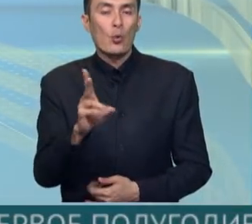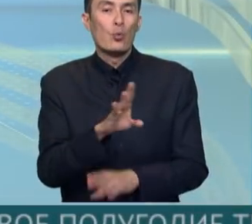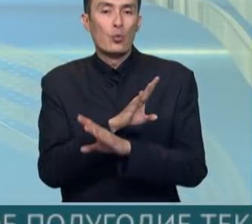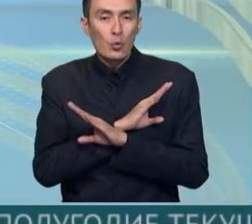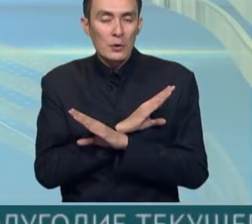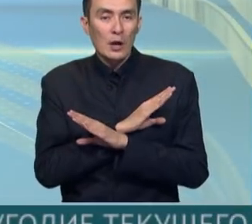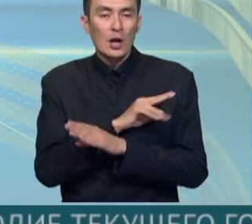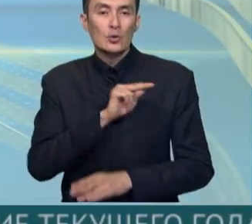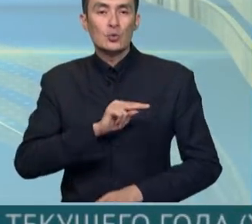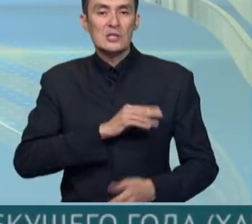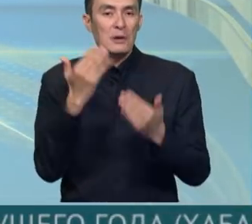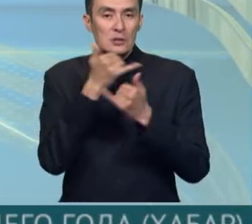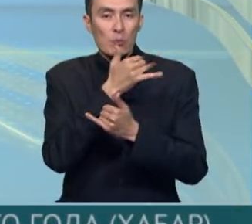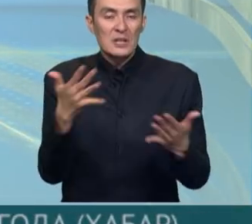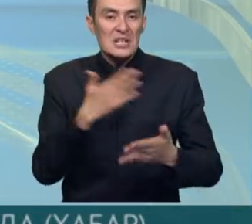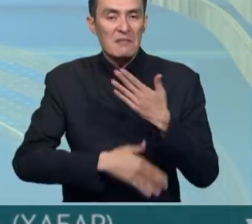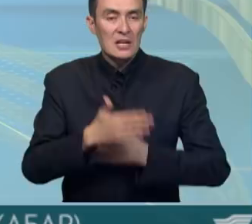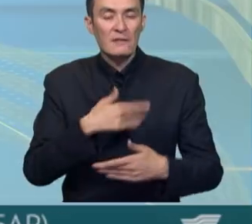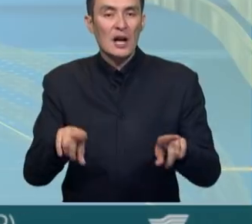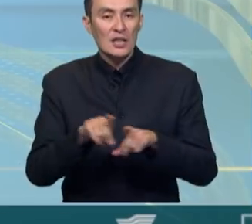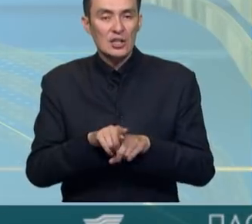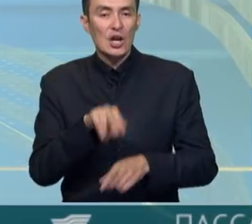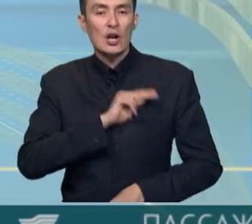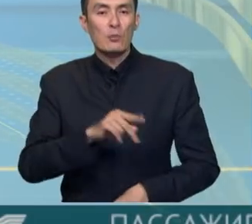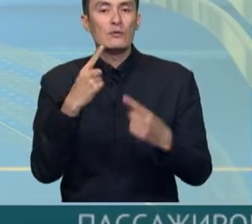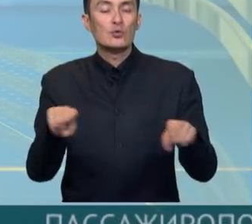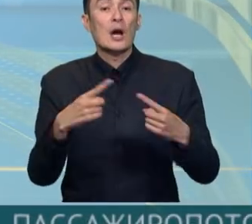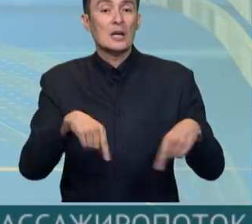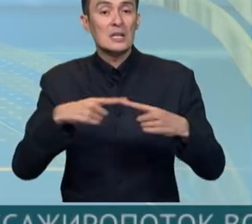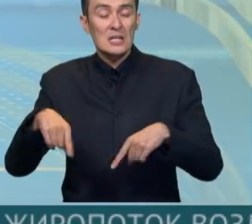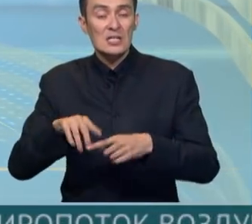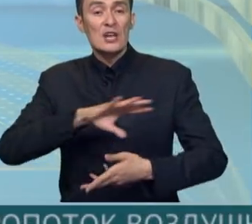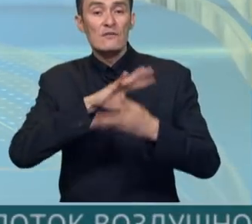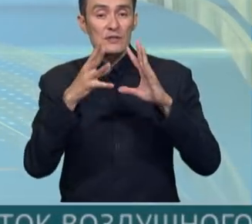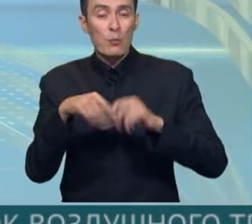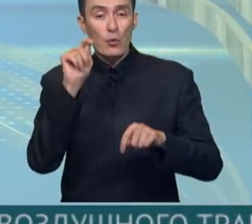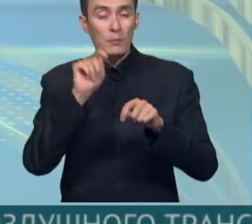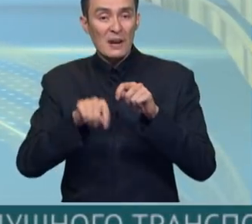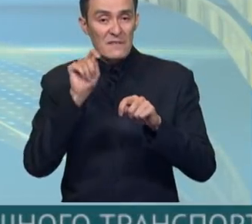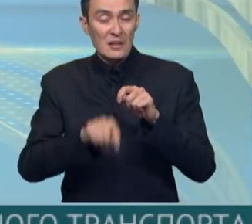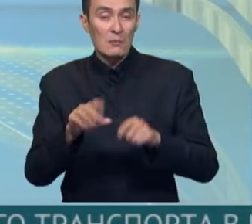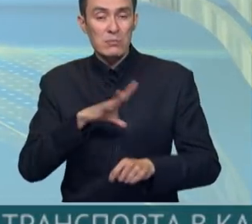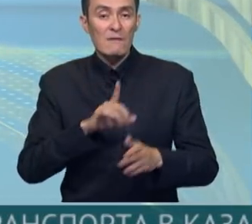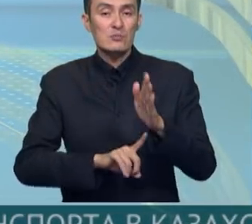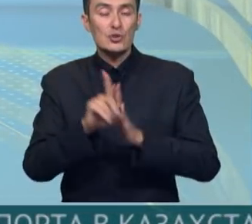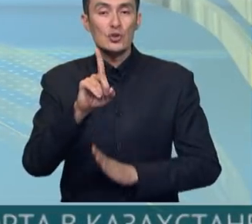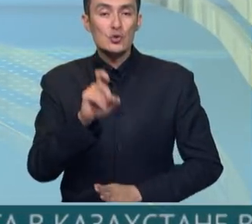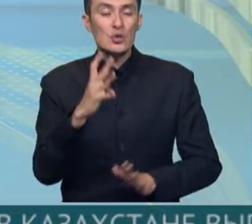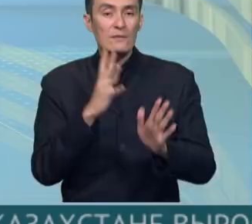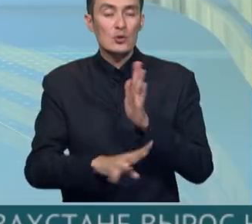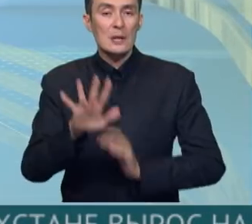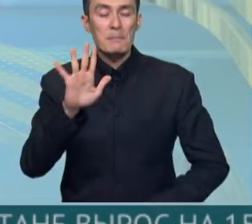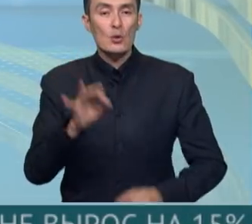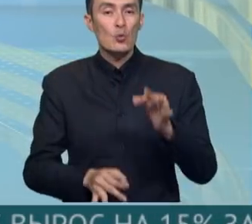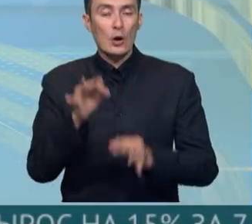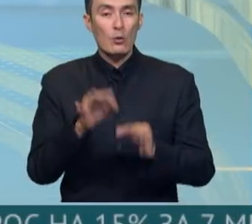умерших, нетрудоспособных инвалидов, а также работников других организаций. Всего по результатам проверки возбуждено